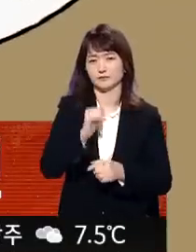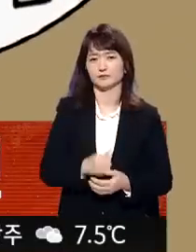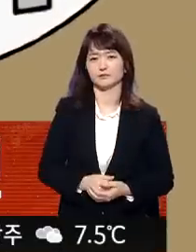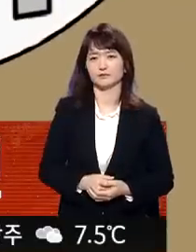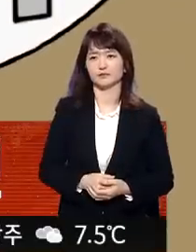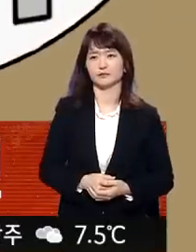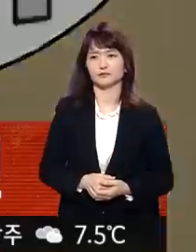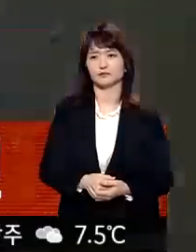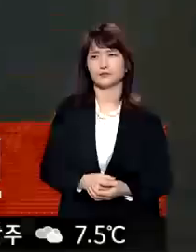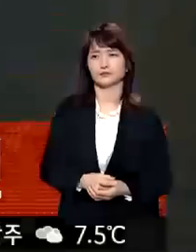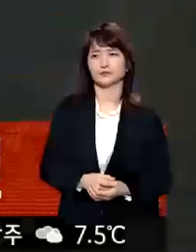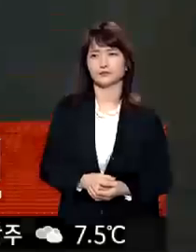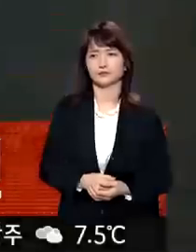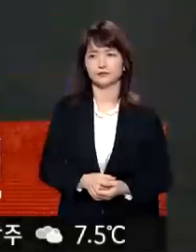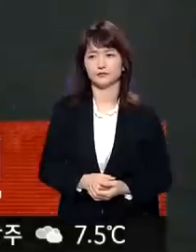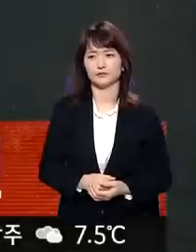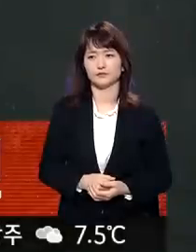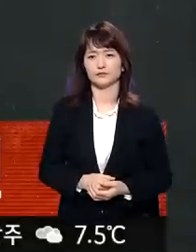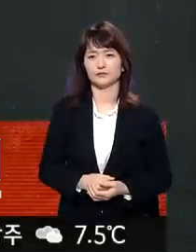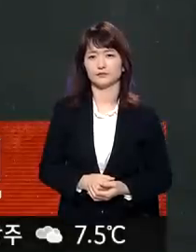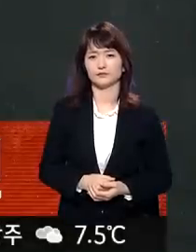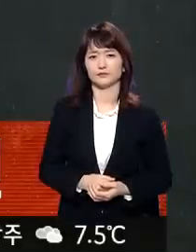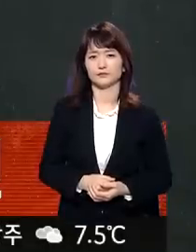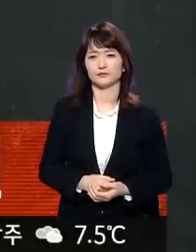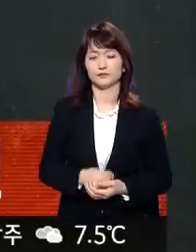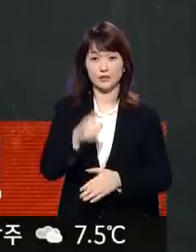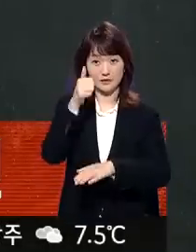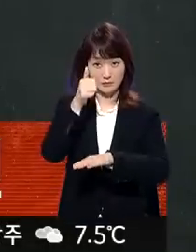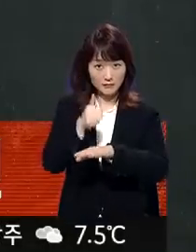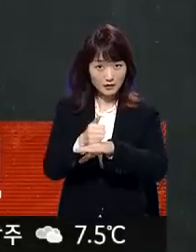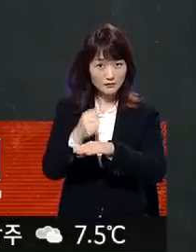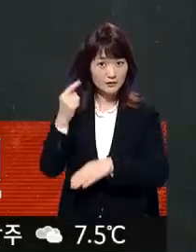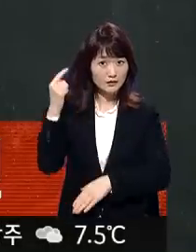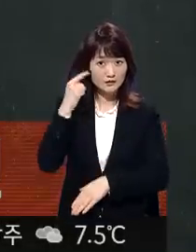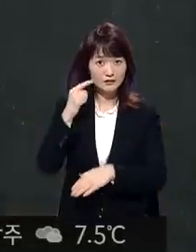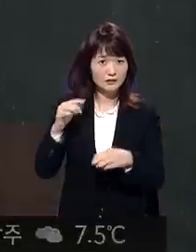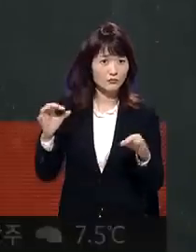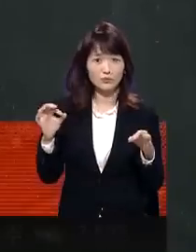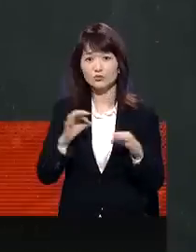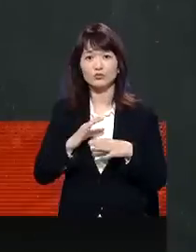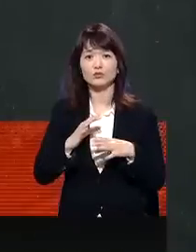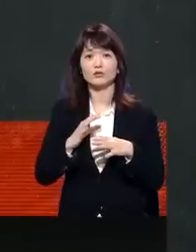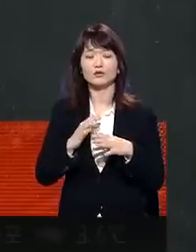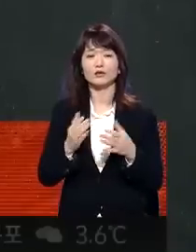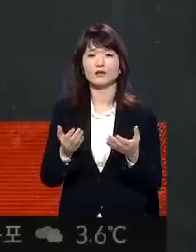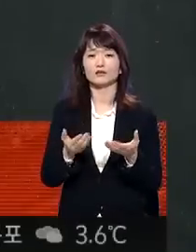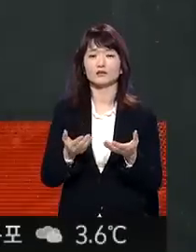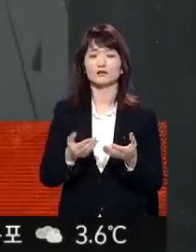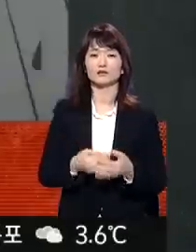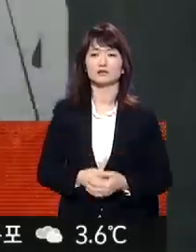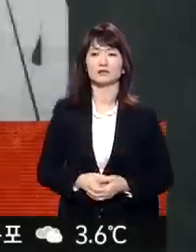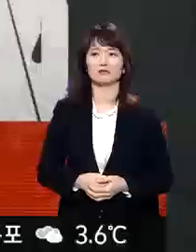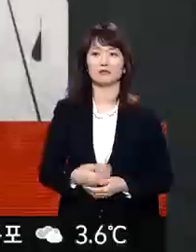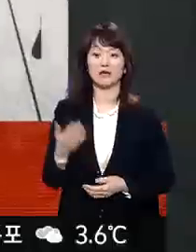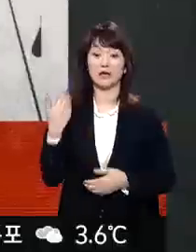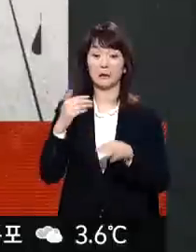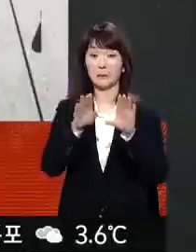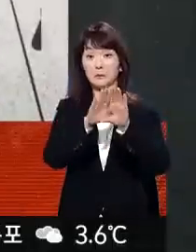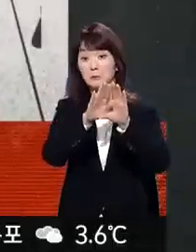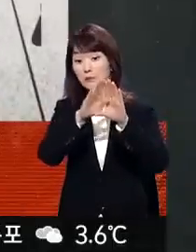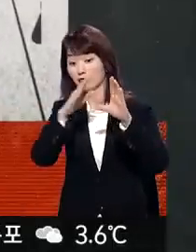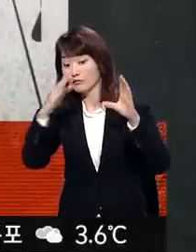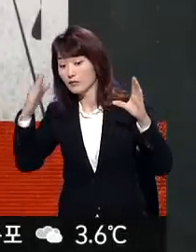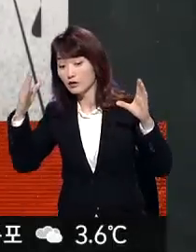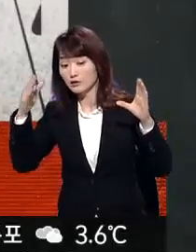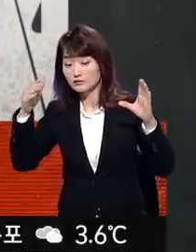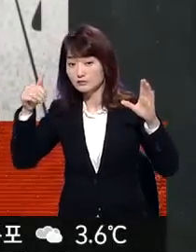이게 나중에 이 마지막을 시청자 여러분이 들으시면 더 기함하실 일이 나오는데, 아까 문을 딱 열고 들어가니까 우리가